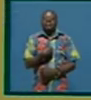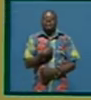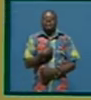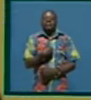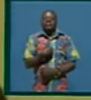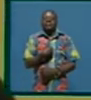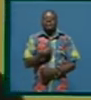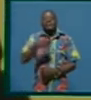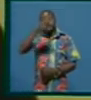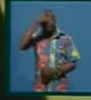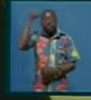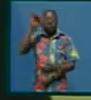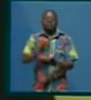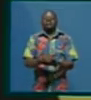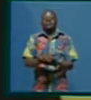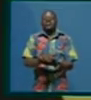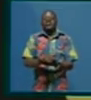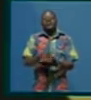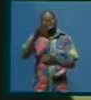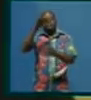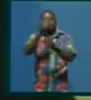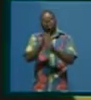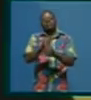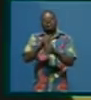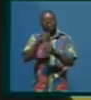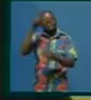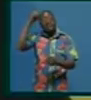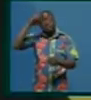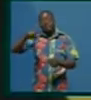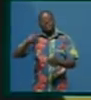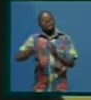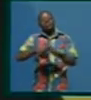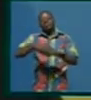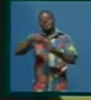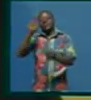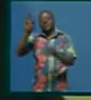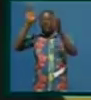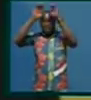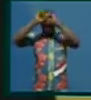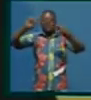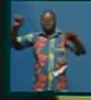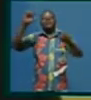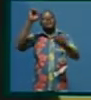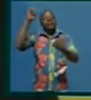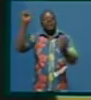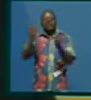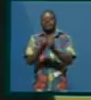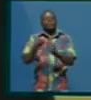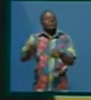Par conséquent, j'ai pris la décision de démissionner de ma fonction de président de la République avec effet immédiat.